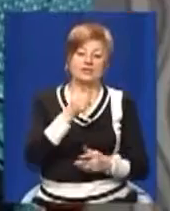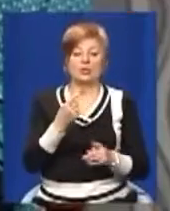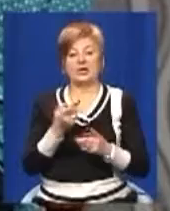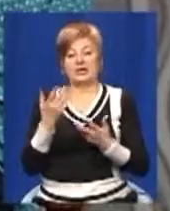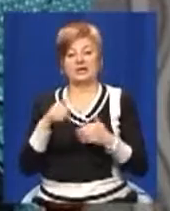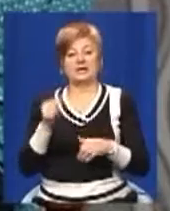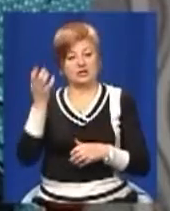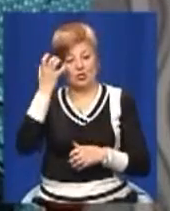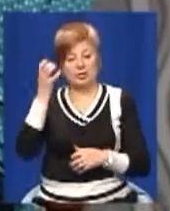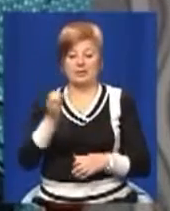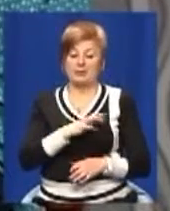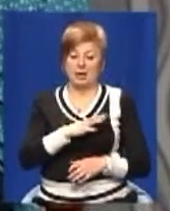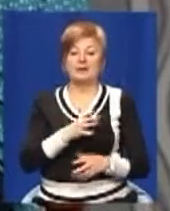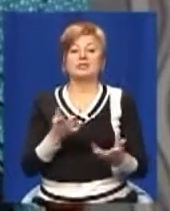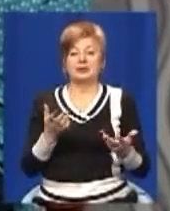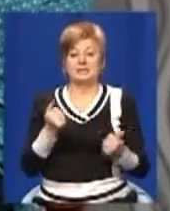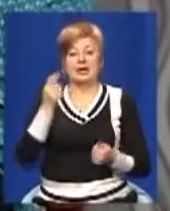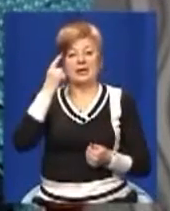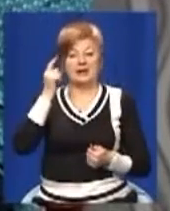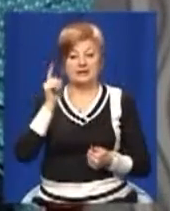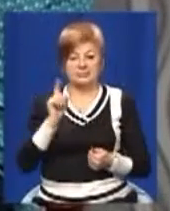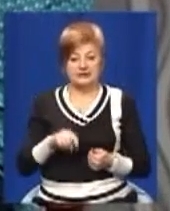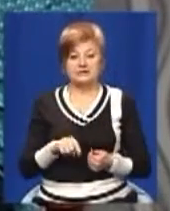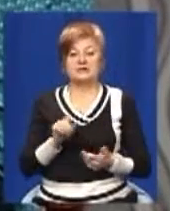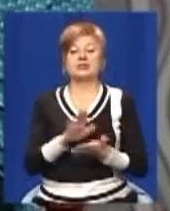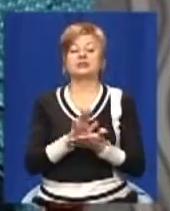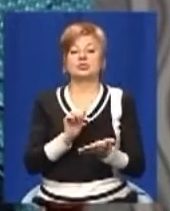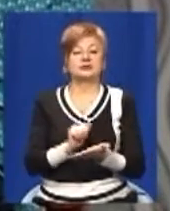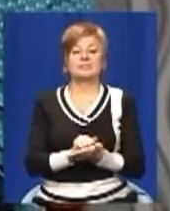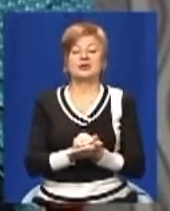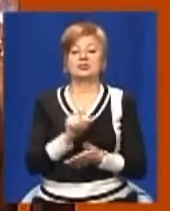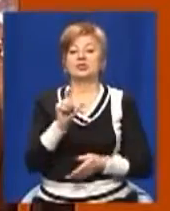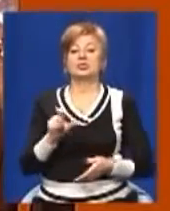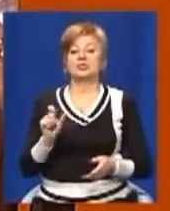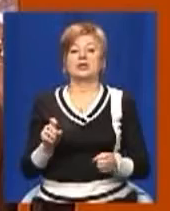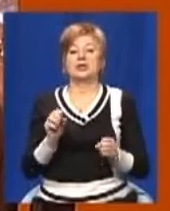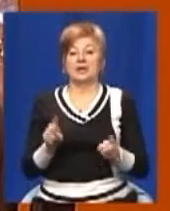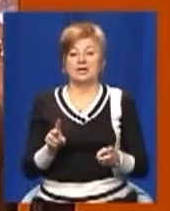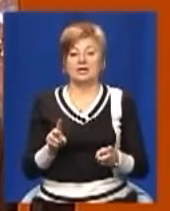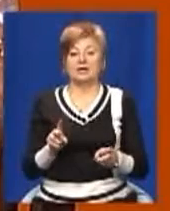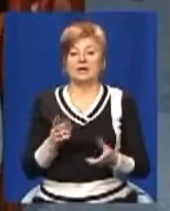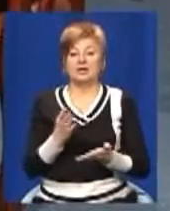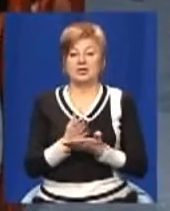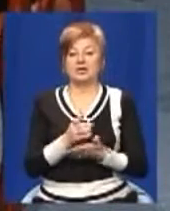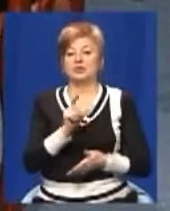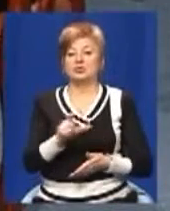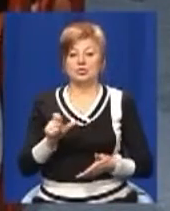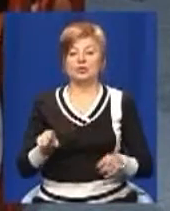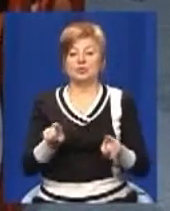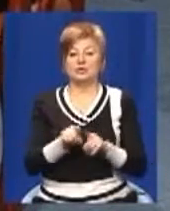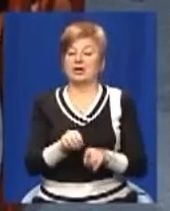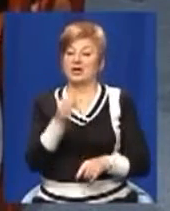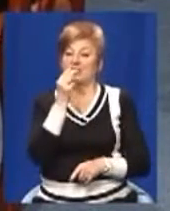є такі люди. А чи знаєш, як цих людей називають? Ні. Ну, є такі люди, котрі